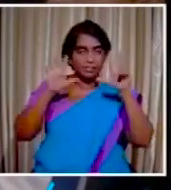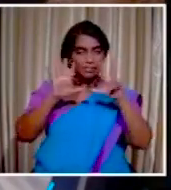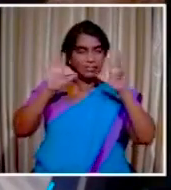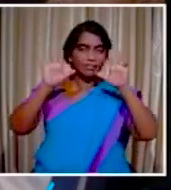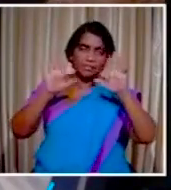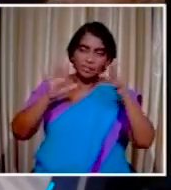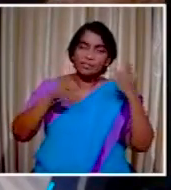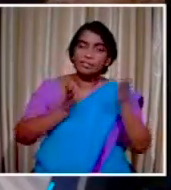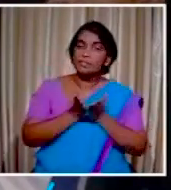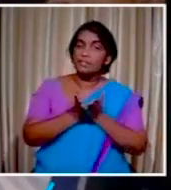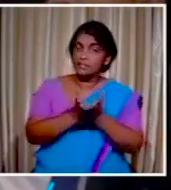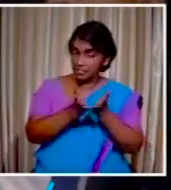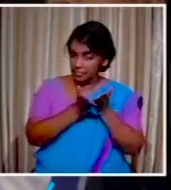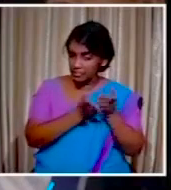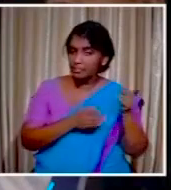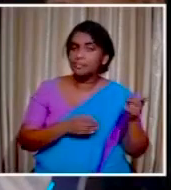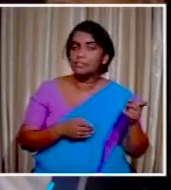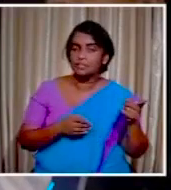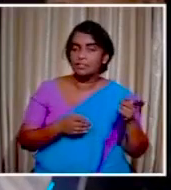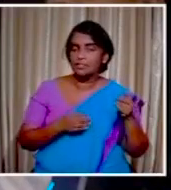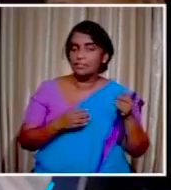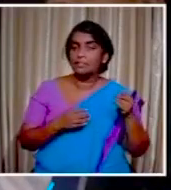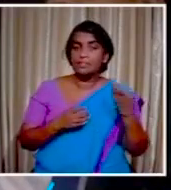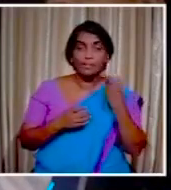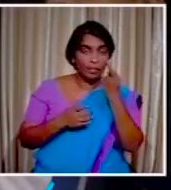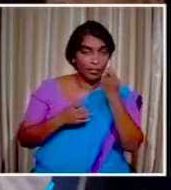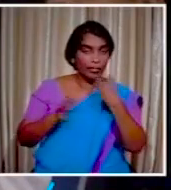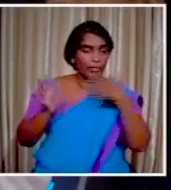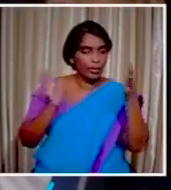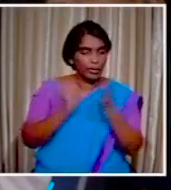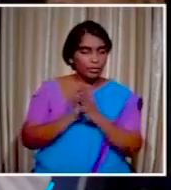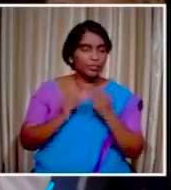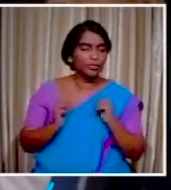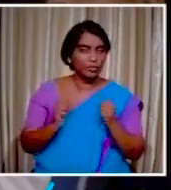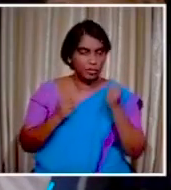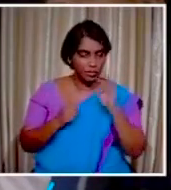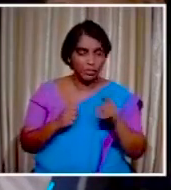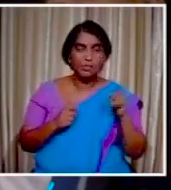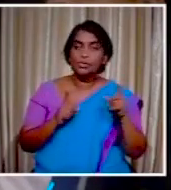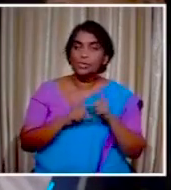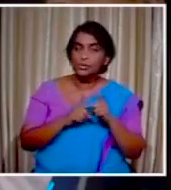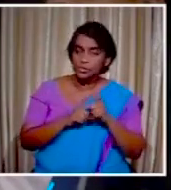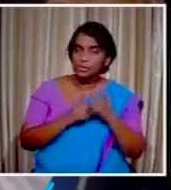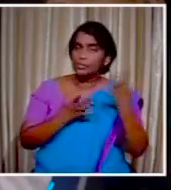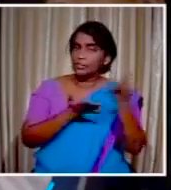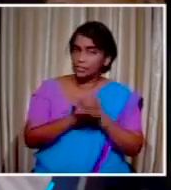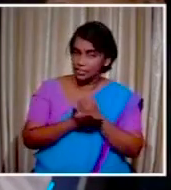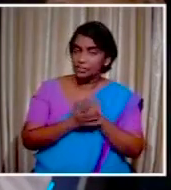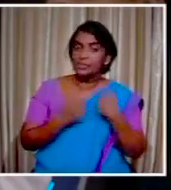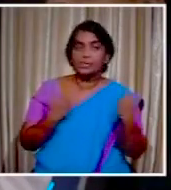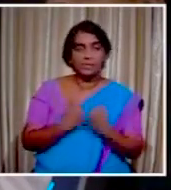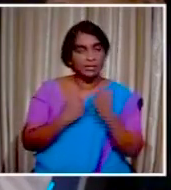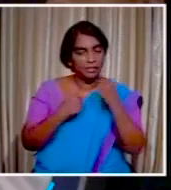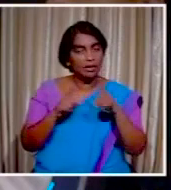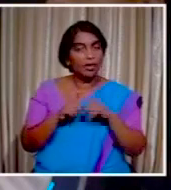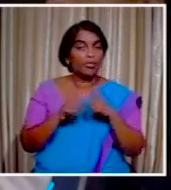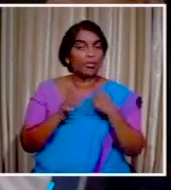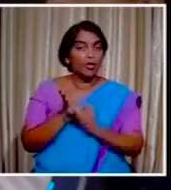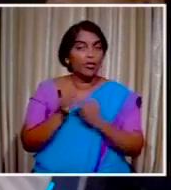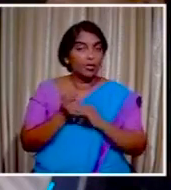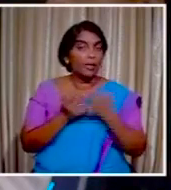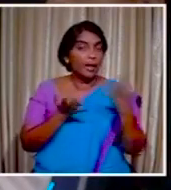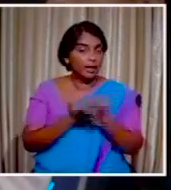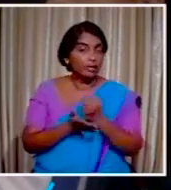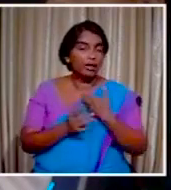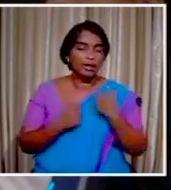වෙනිදා ඒ නෞකා ටිකට ඒ අපි මුදල් ටික එකතු කරන්න උත්සාහ කරනවා ඩොලර් ටික එකතු කරන්න තියෙන අභියෝගයක් වගේම රුපියල් එකතු කිරීමත්